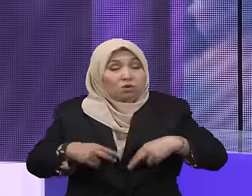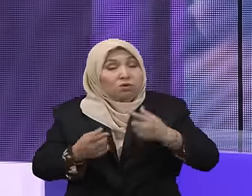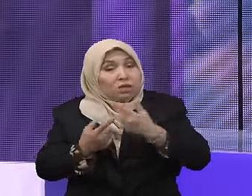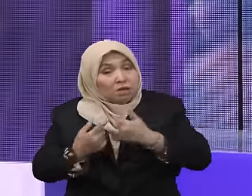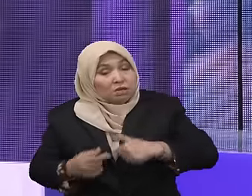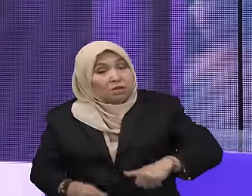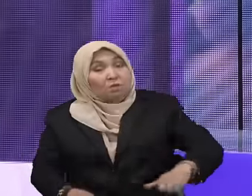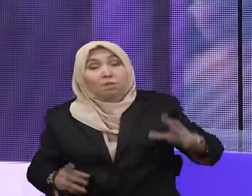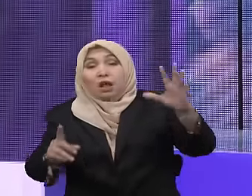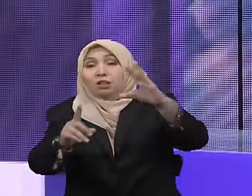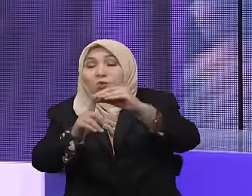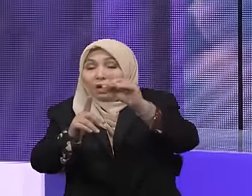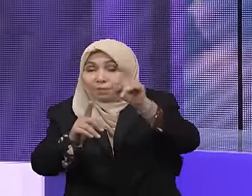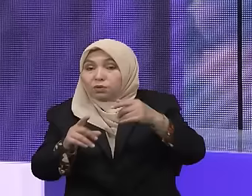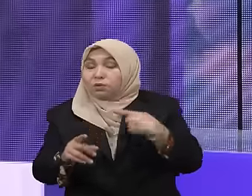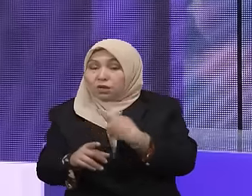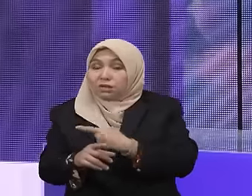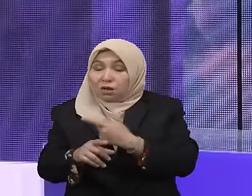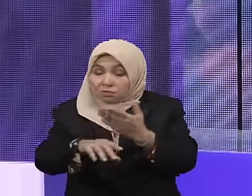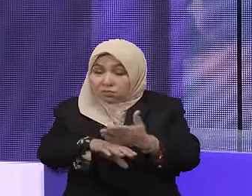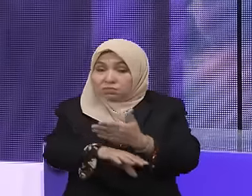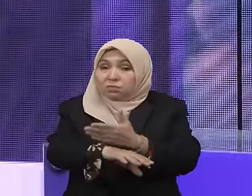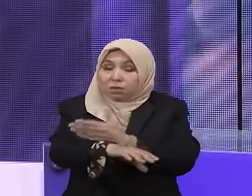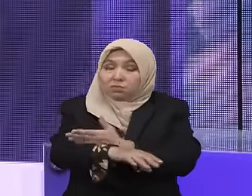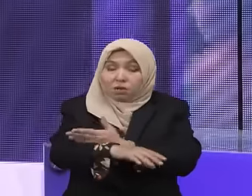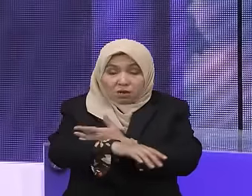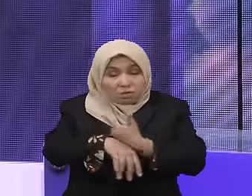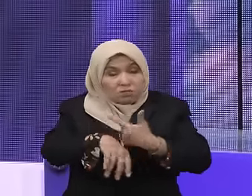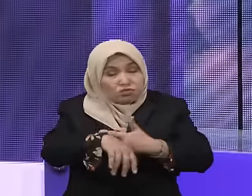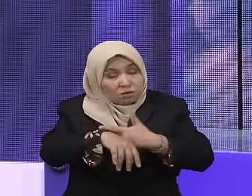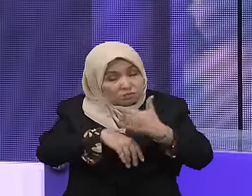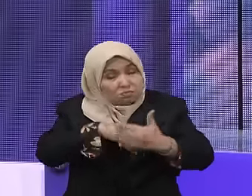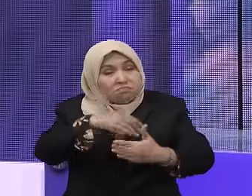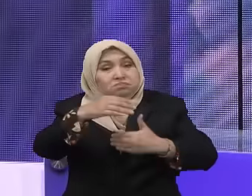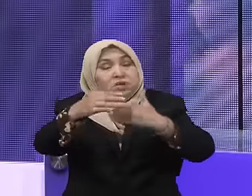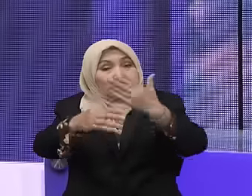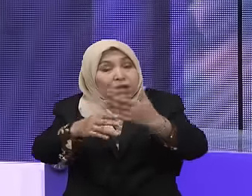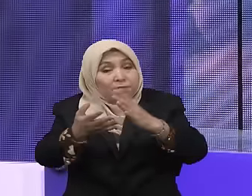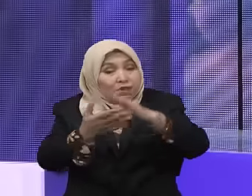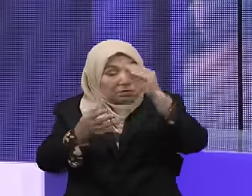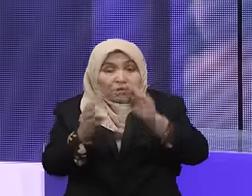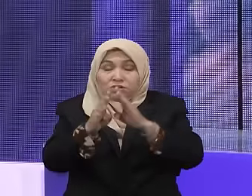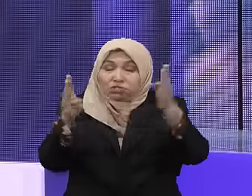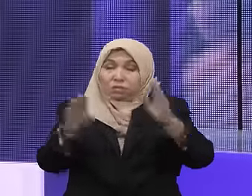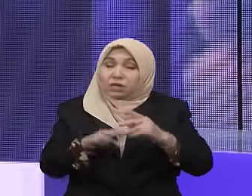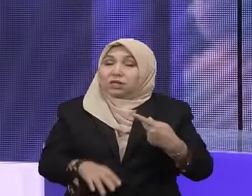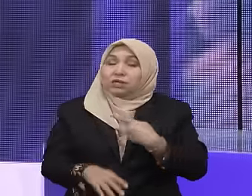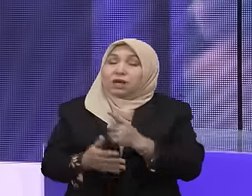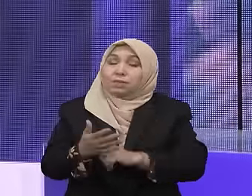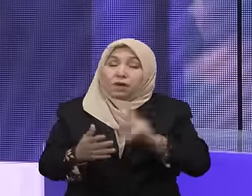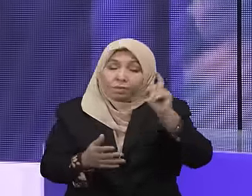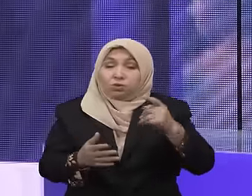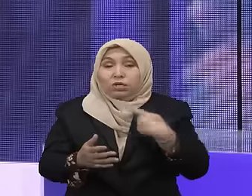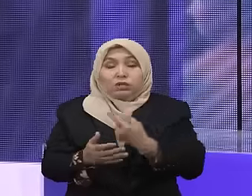daripada makhluk yang perlu kita baiki dari masa ke semasa. Jadi ini pelajaran besar kepada kita, apa yang selalu kita